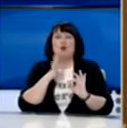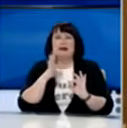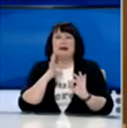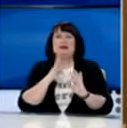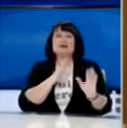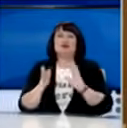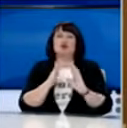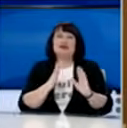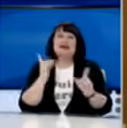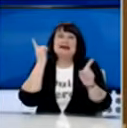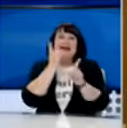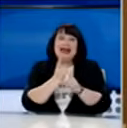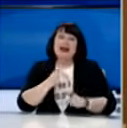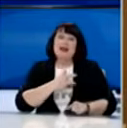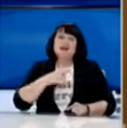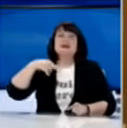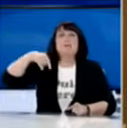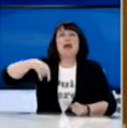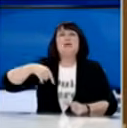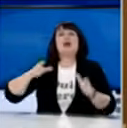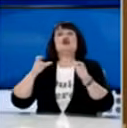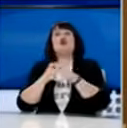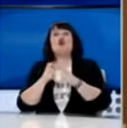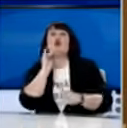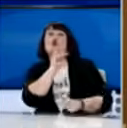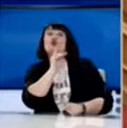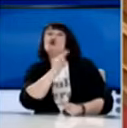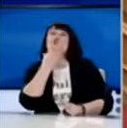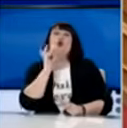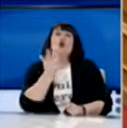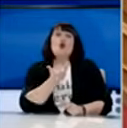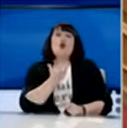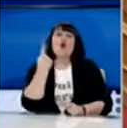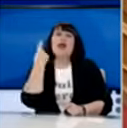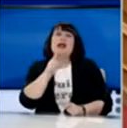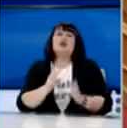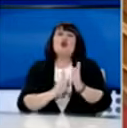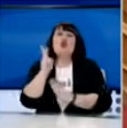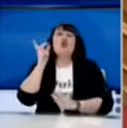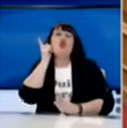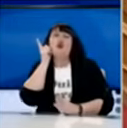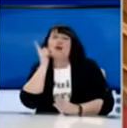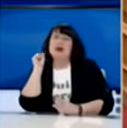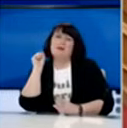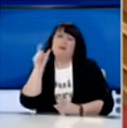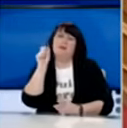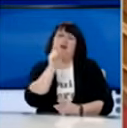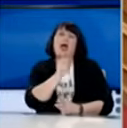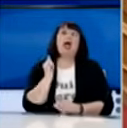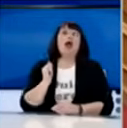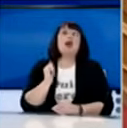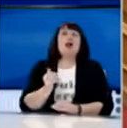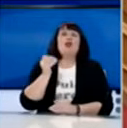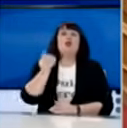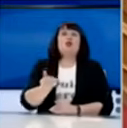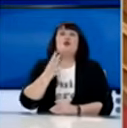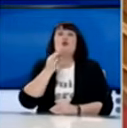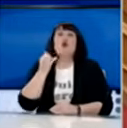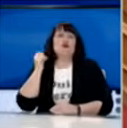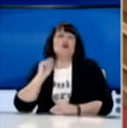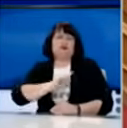Παλαμά Καρδίτσας. Και σας ρωτώ γιατί το 112 εστάλη με καθυστέρηση,